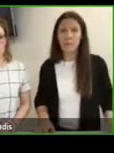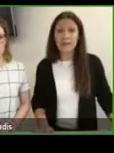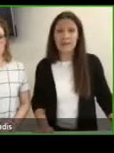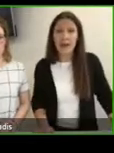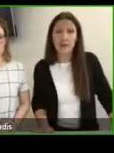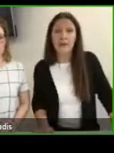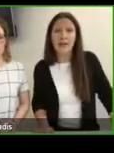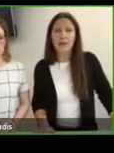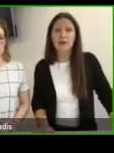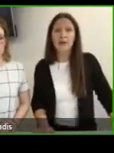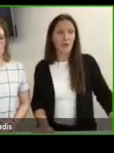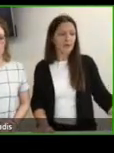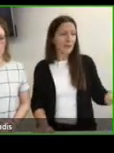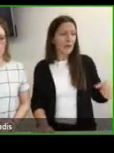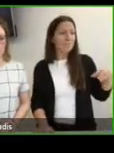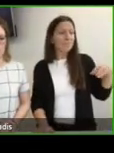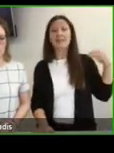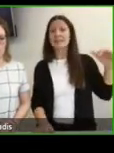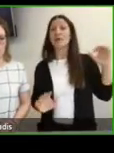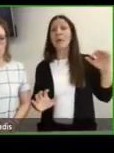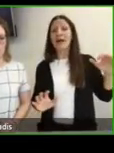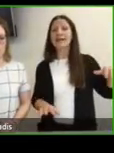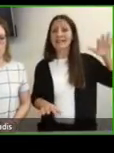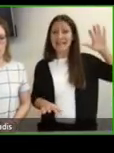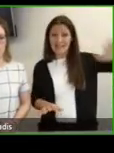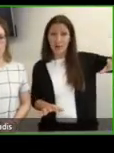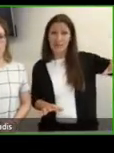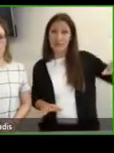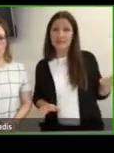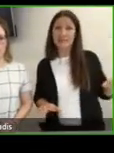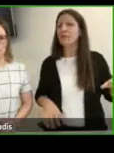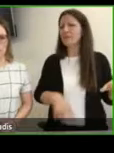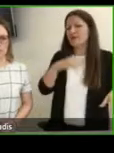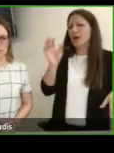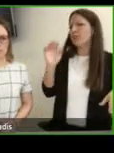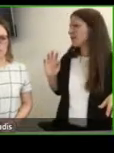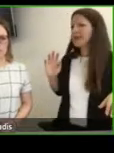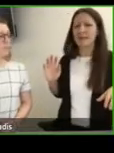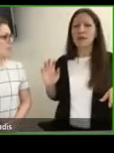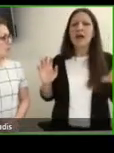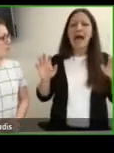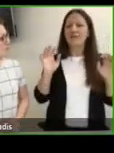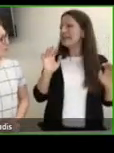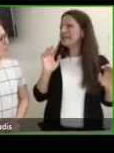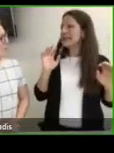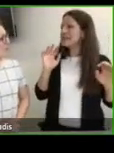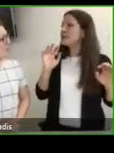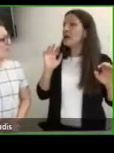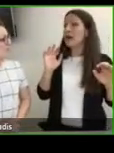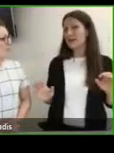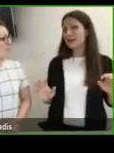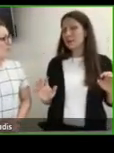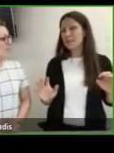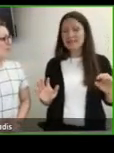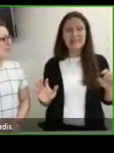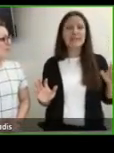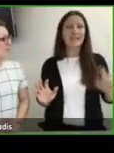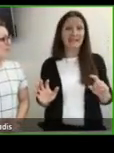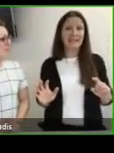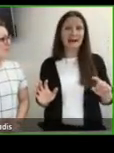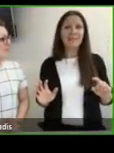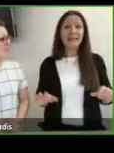2005, publiée dans la revue Nature, qui a montré que ils ont comparé les articles de Wikipédia, genre plusieurs centaines, avec les articles de